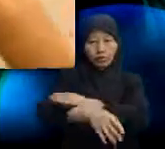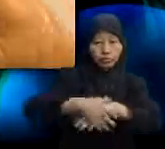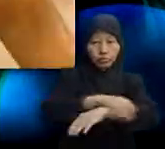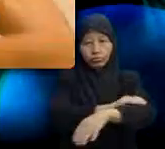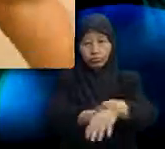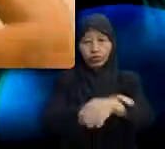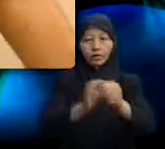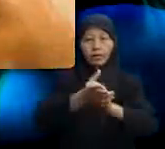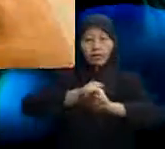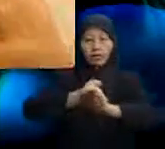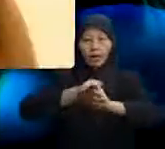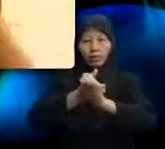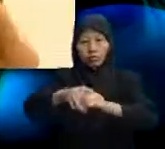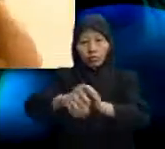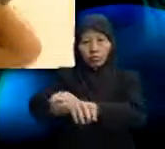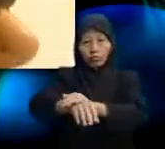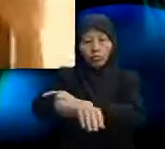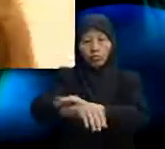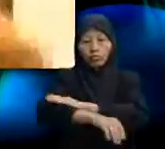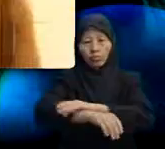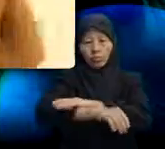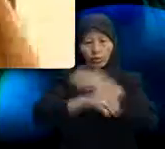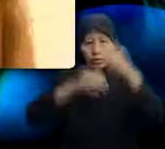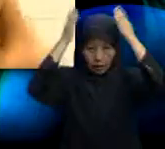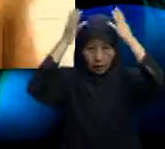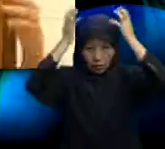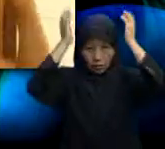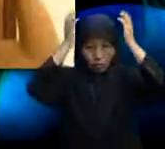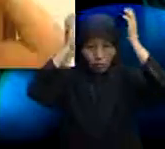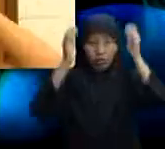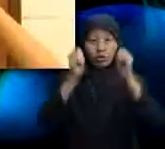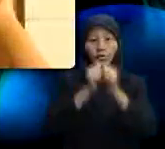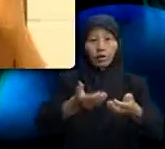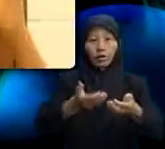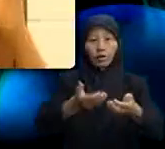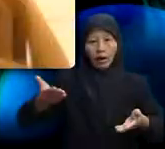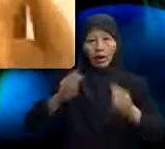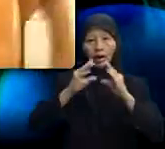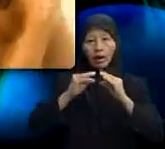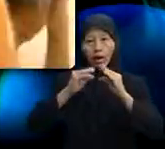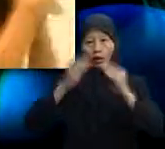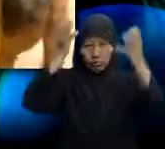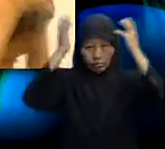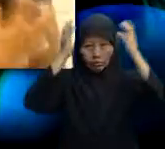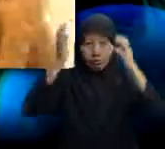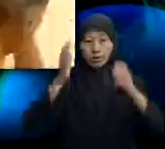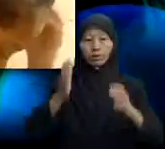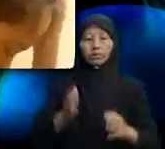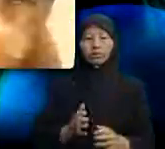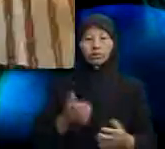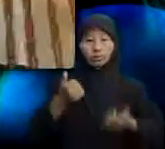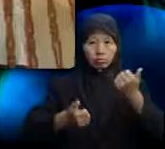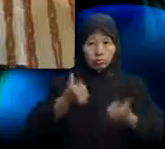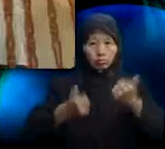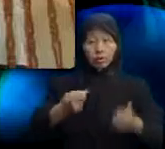bersihkan anggota dengan sabun dan berus atau alat-alat yang lembut supaya tidak terasa